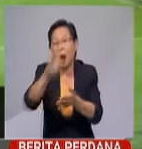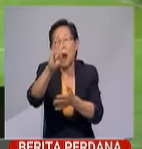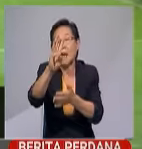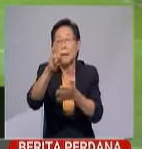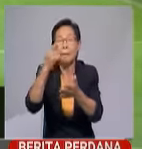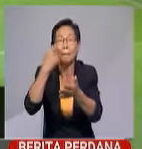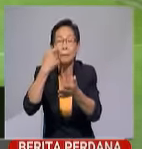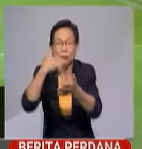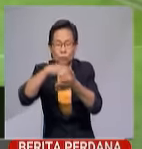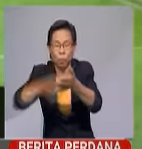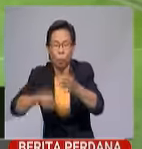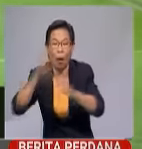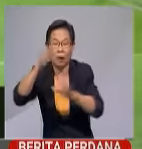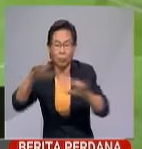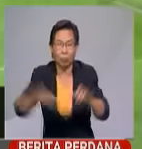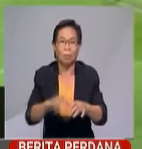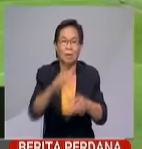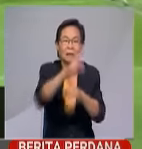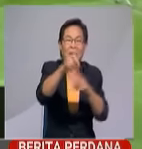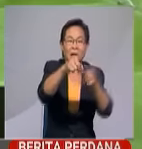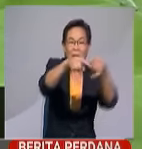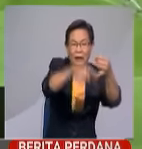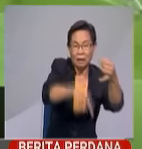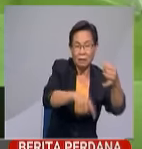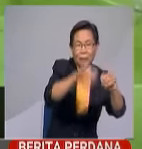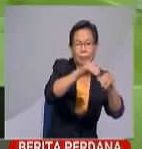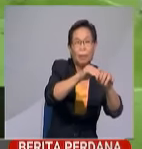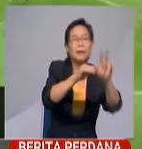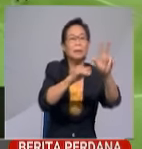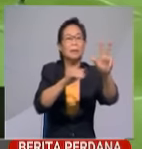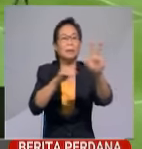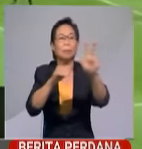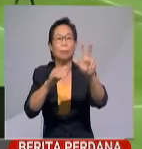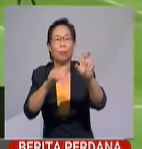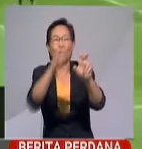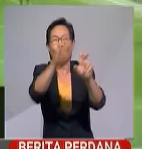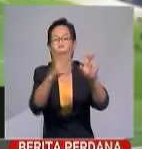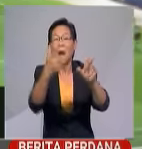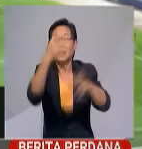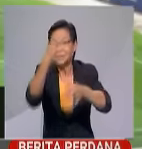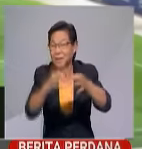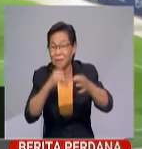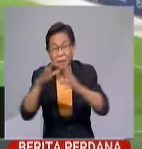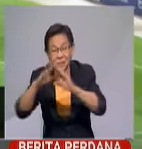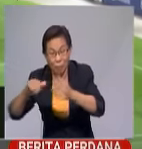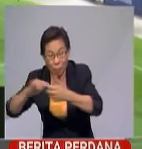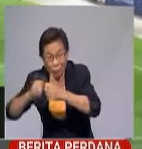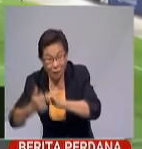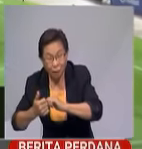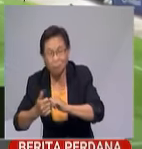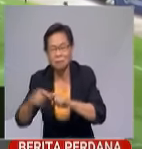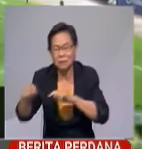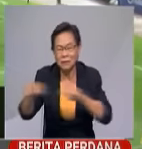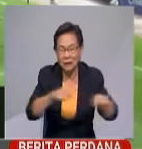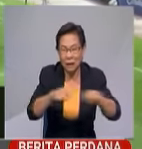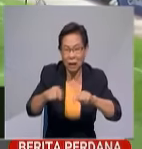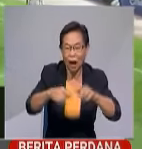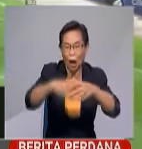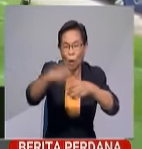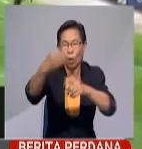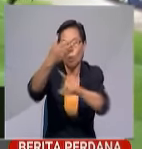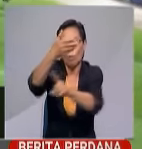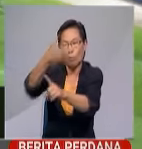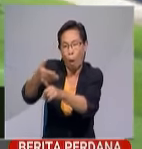akan dilakukan. Manakala tarikh terakhir adalah pada 30 Mac, jika perkara berkenaan tidak diselesaikan, tindakan dikeluarkan daripada